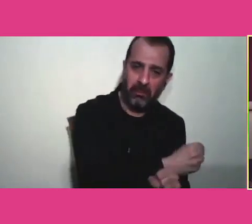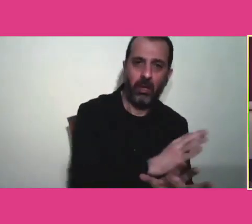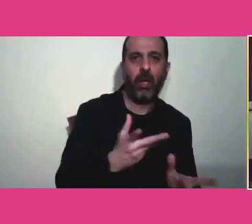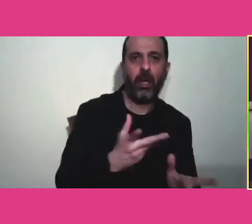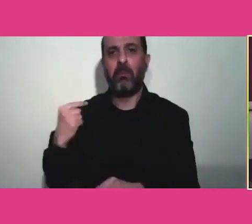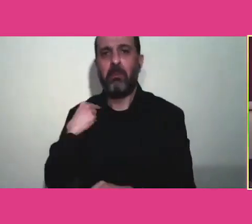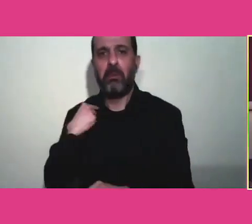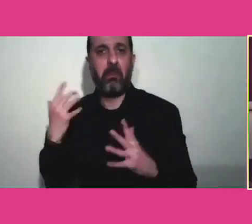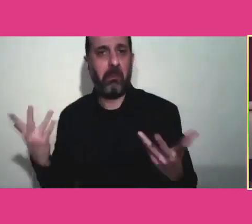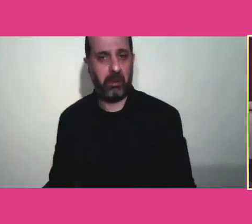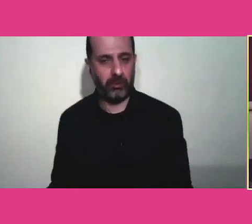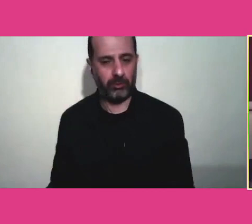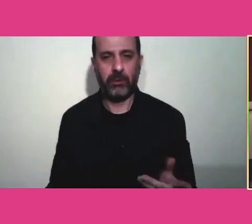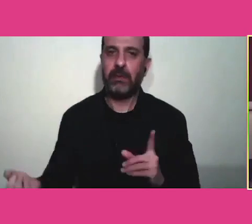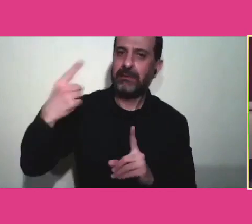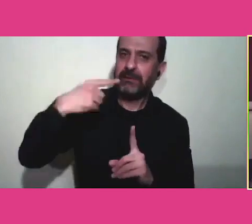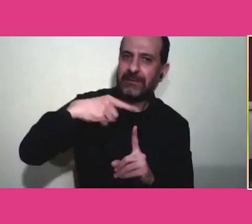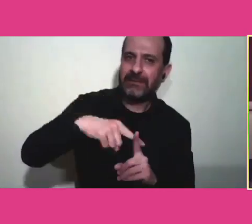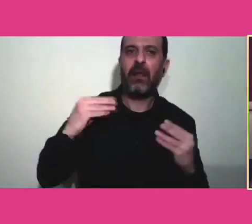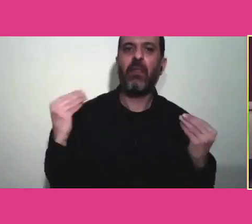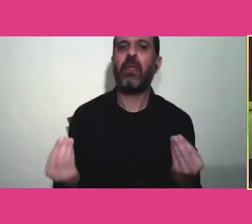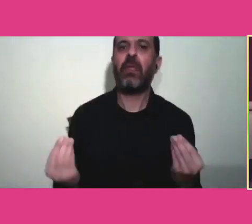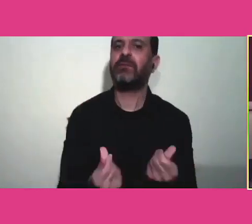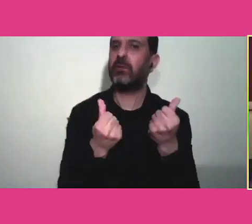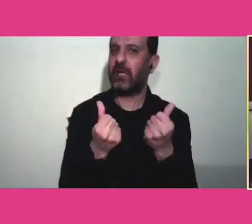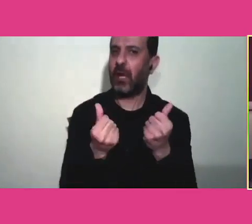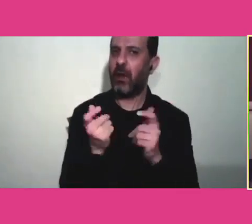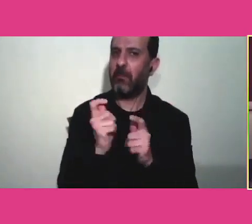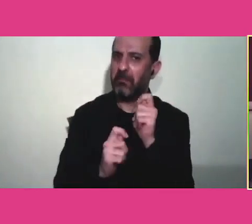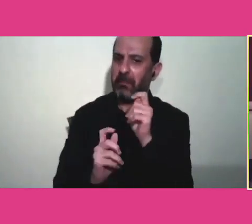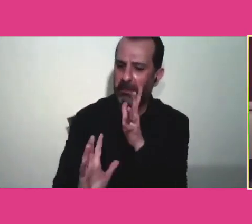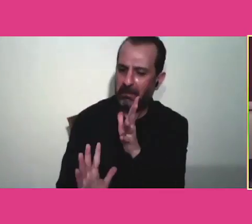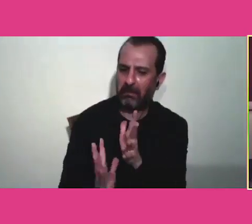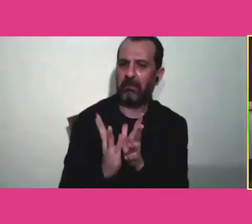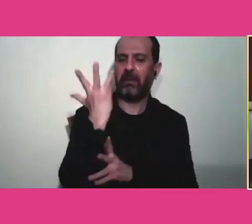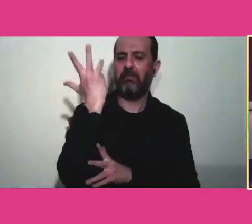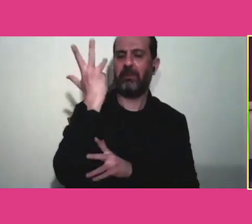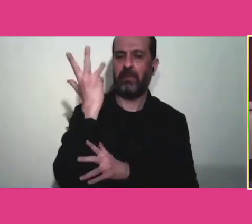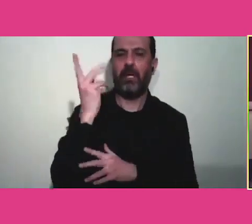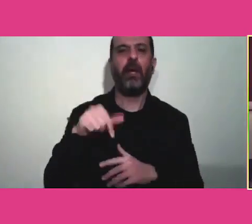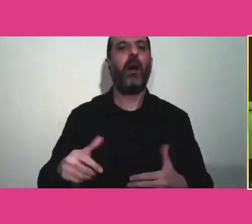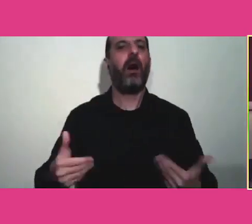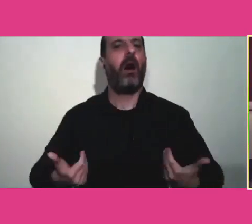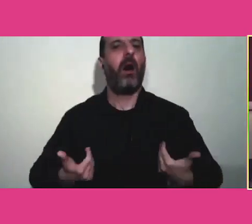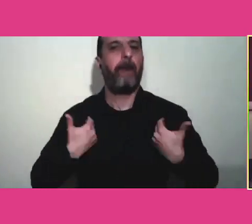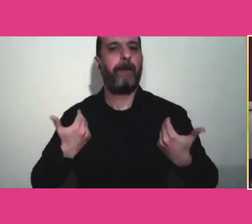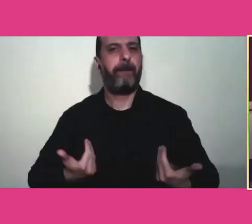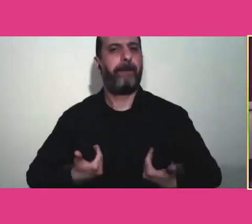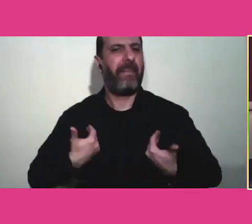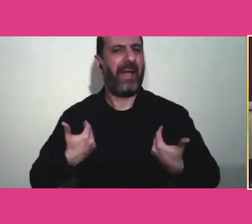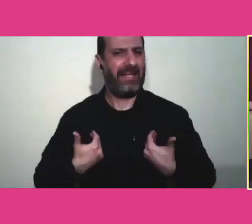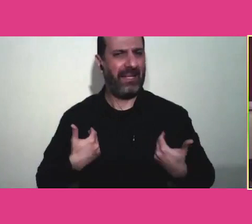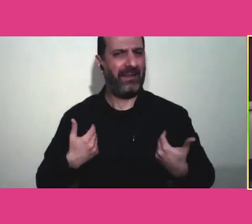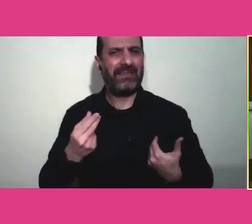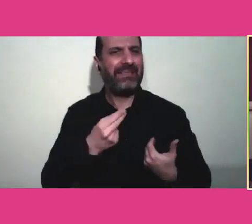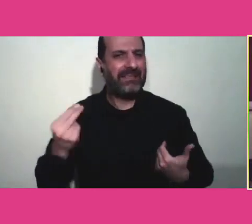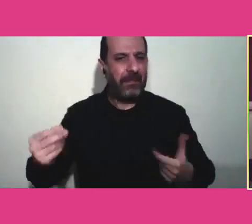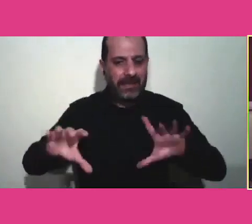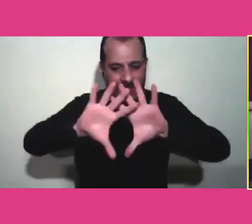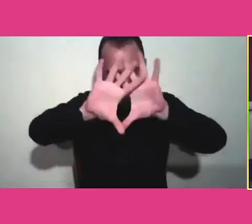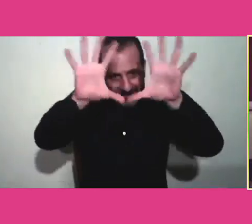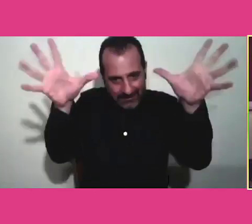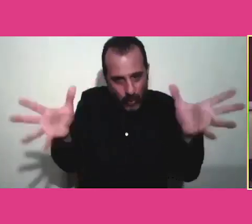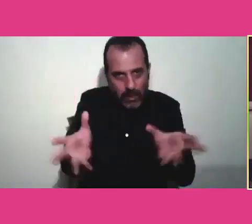παράλληλα βέβαια και τις δεξιότητές μας. Με λίγα λόγια, το παιχνίδι λειτουργεί σαν ένας ολιστικός μηχανισμός μάθησης και